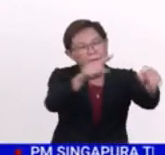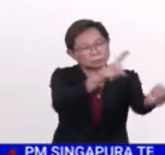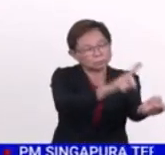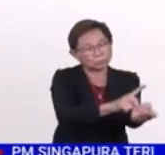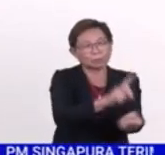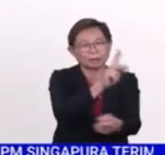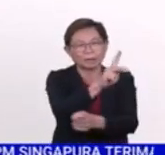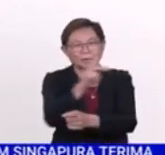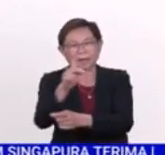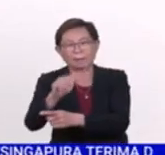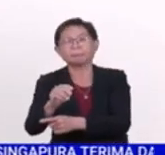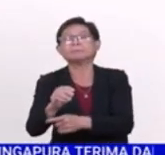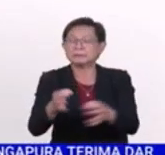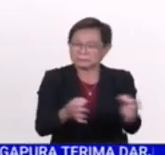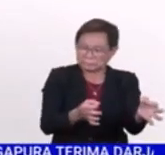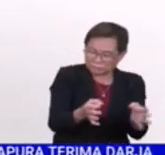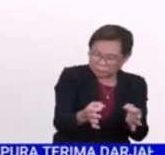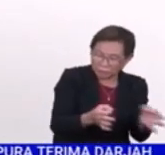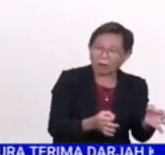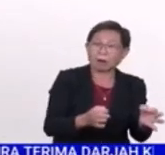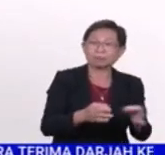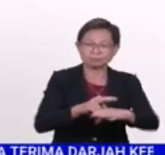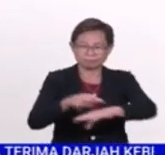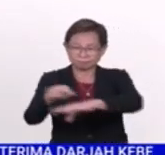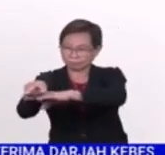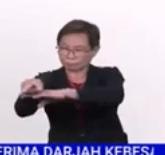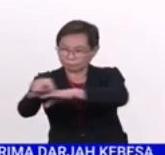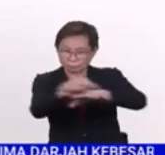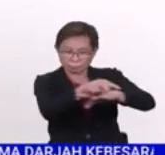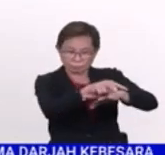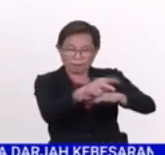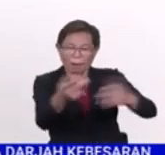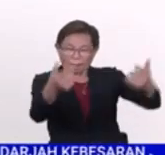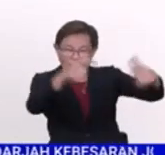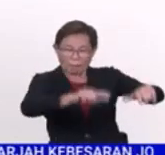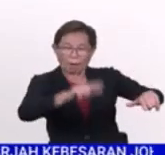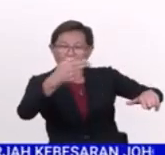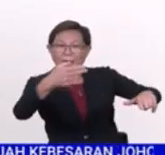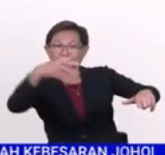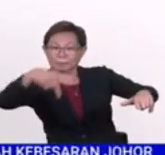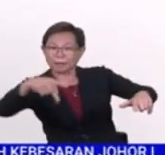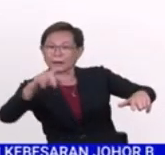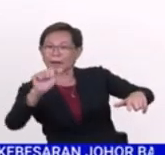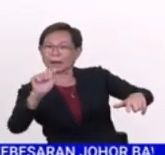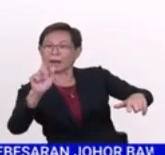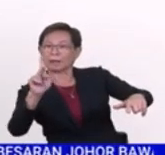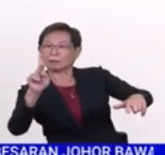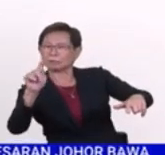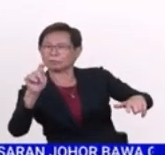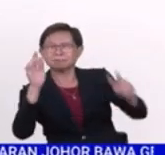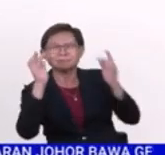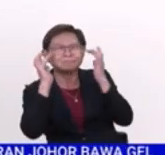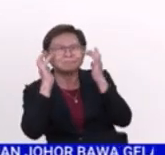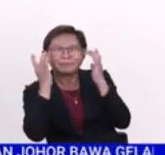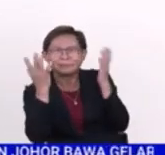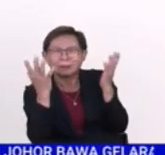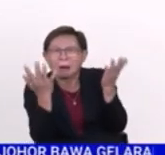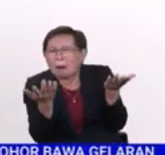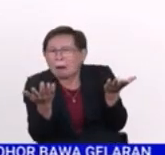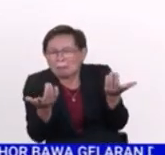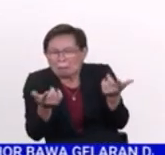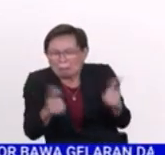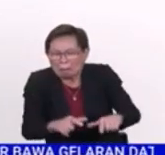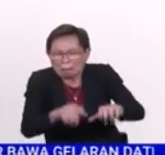KKM juga jelas beliau akan terus memantau situasi kejadian hepatitis akut yang tidak diketahui penyebabnya dalam